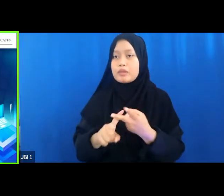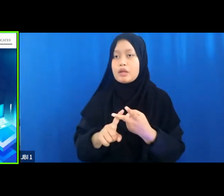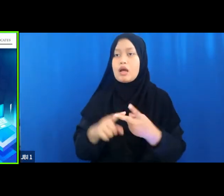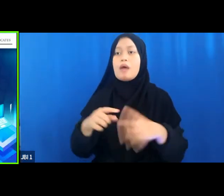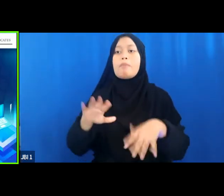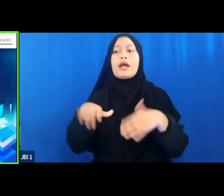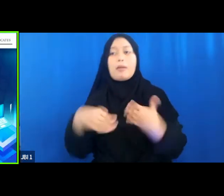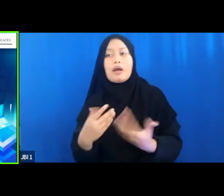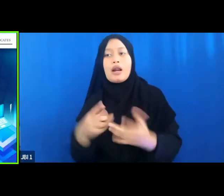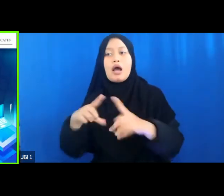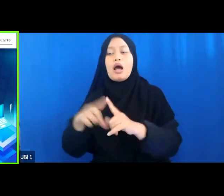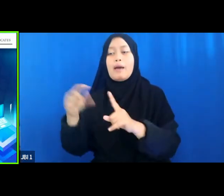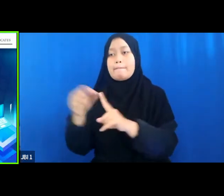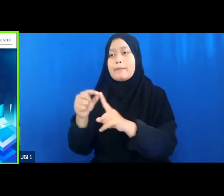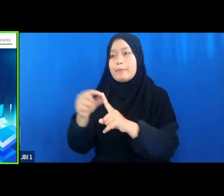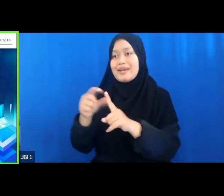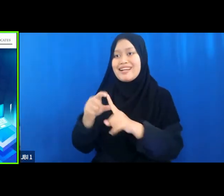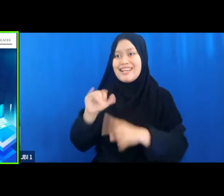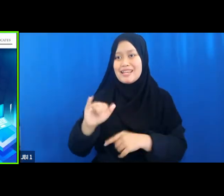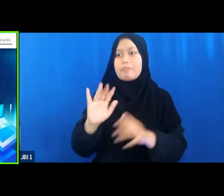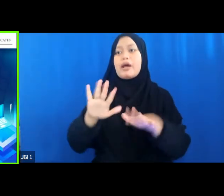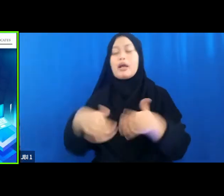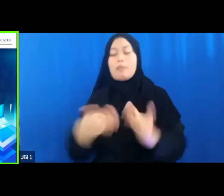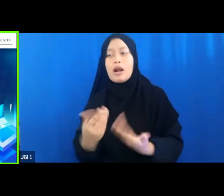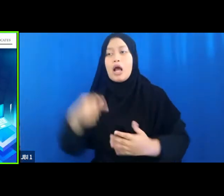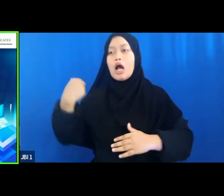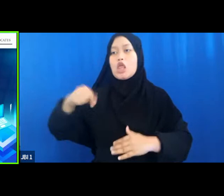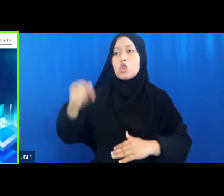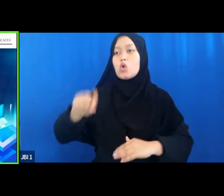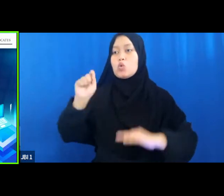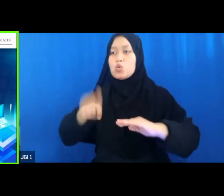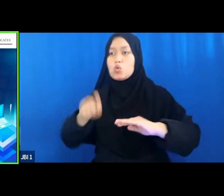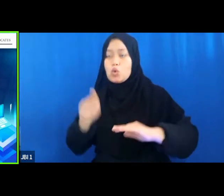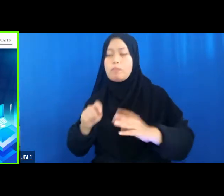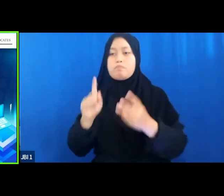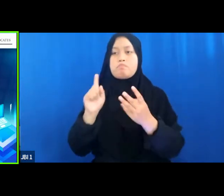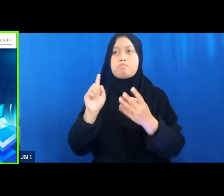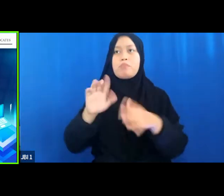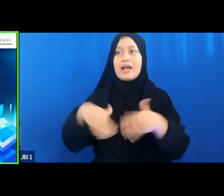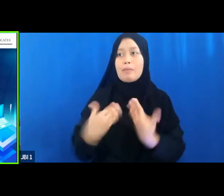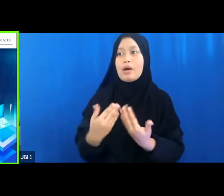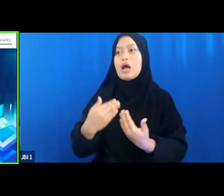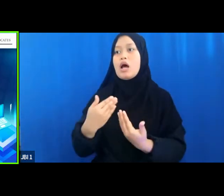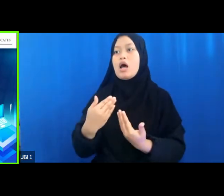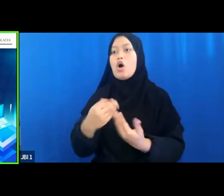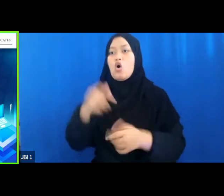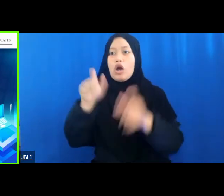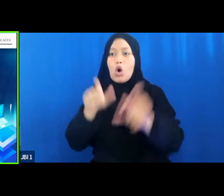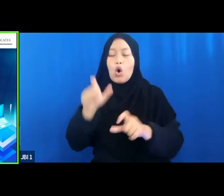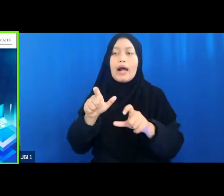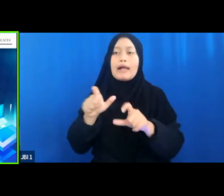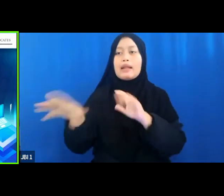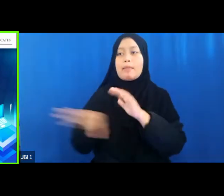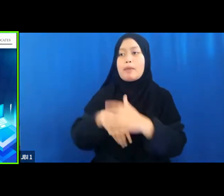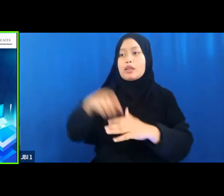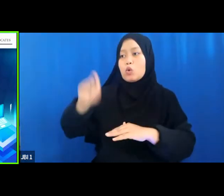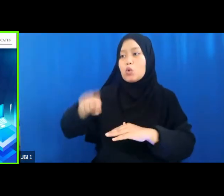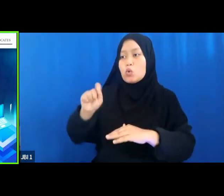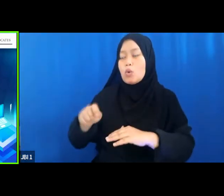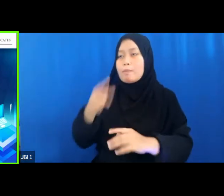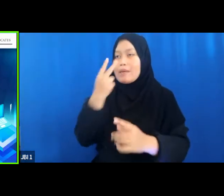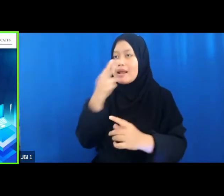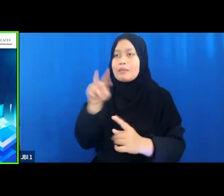I dan juga lover gitu praktisi melihat progresnya dari perspektif